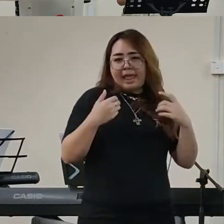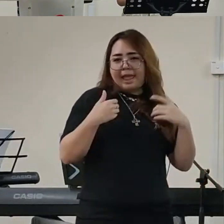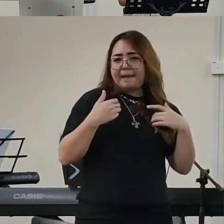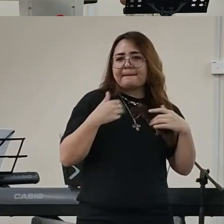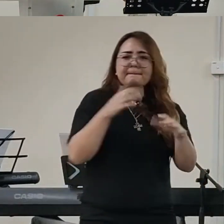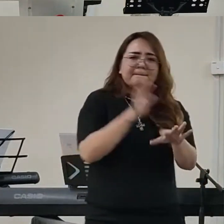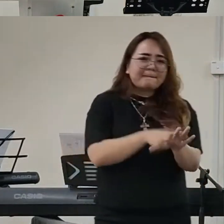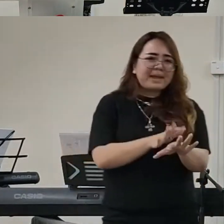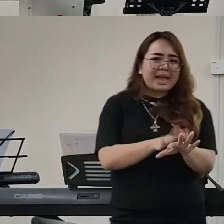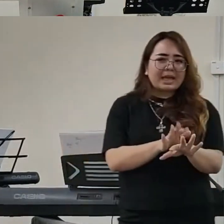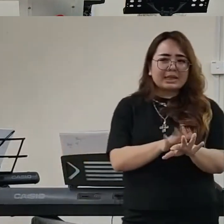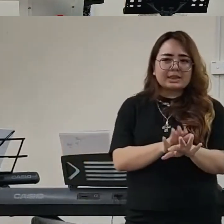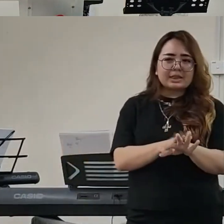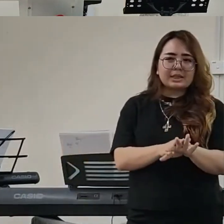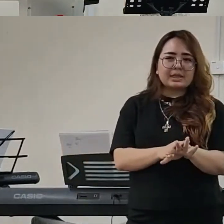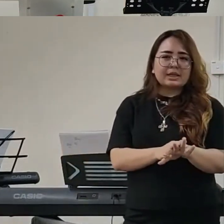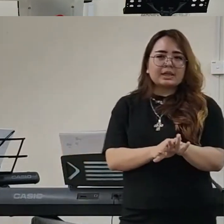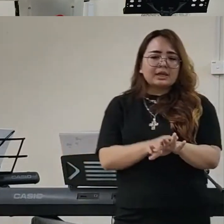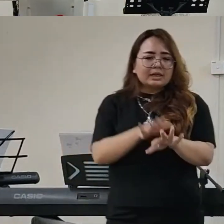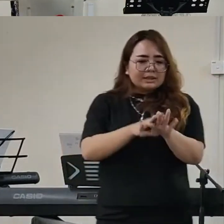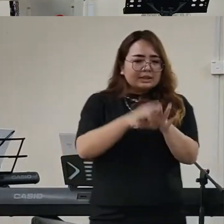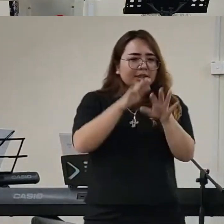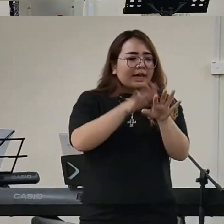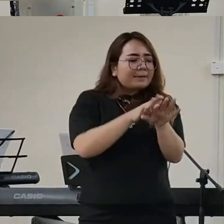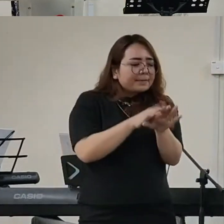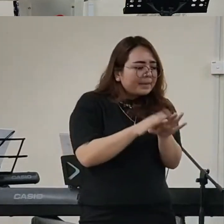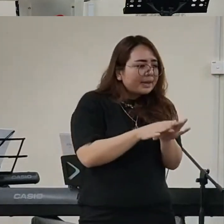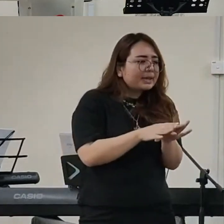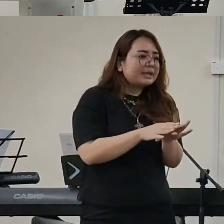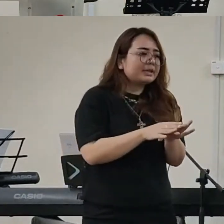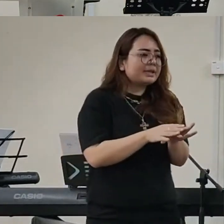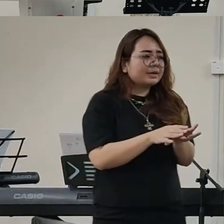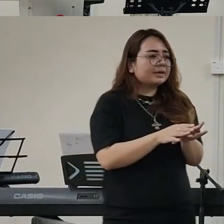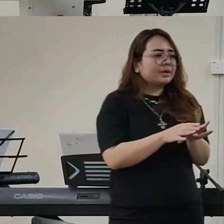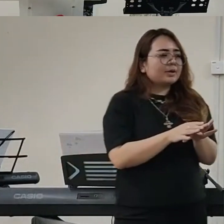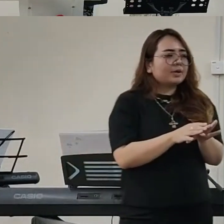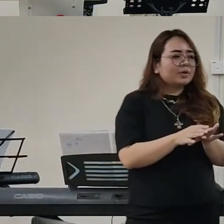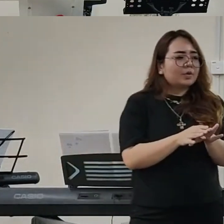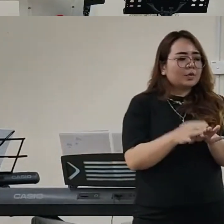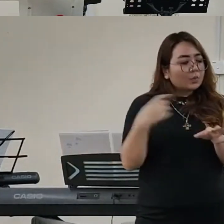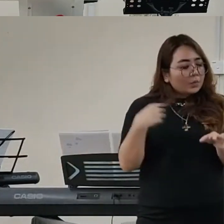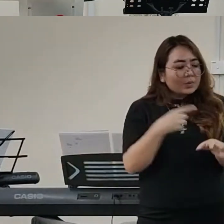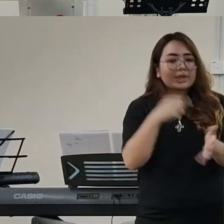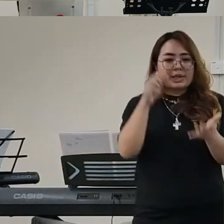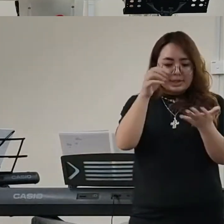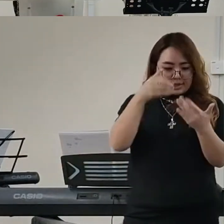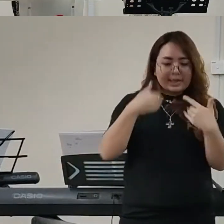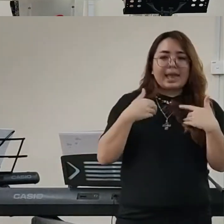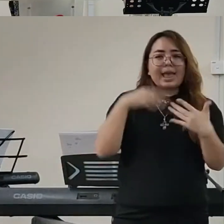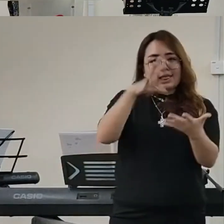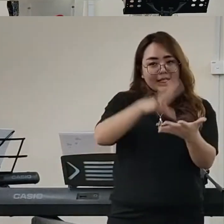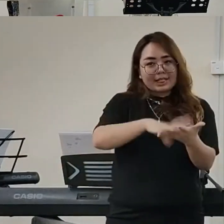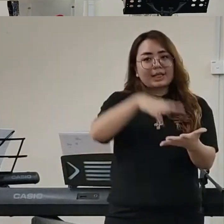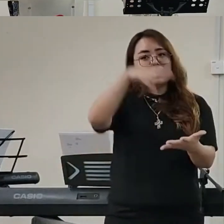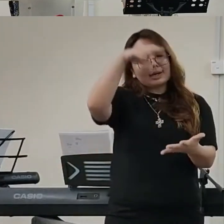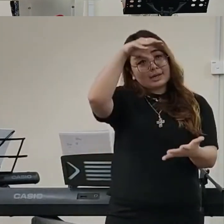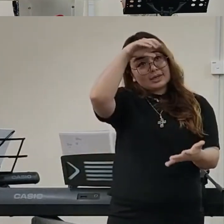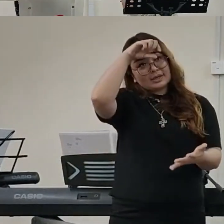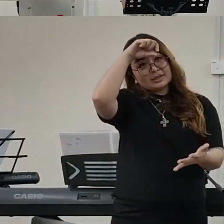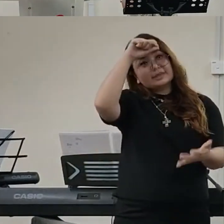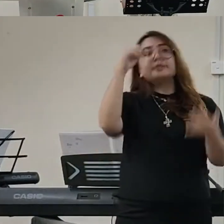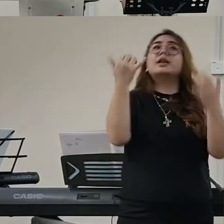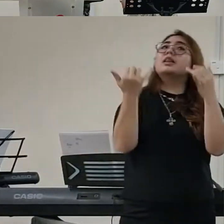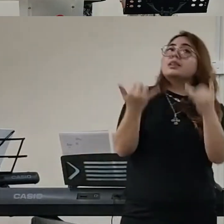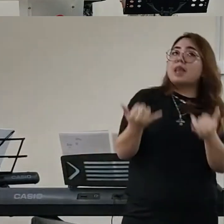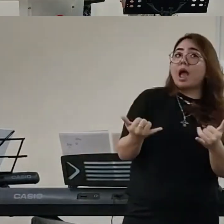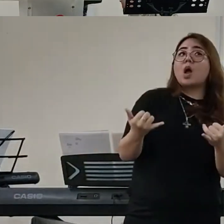星期三我会分享在我们的脸书上面，然后你可以在那边参考。 Let's turn to verse 1 of this